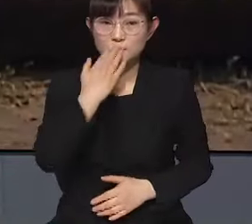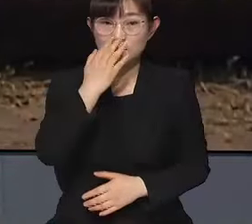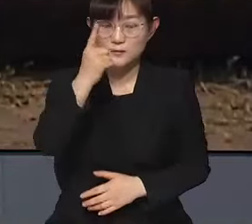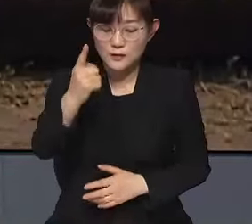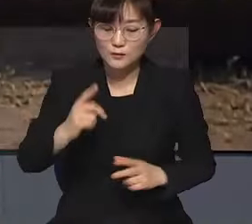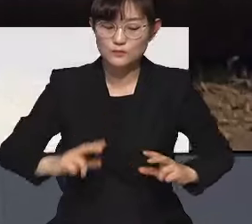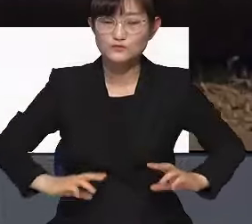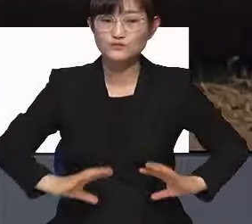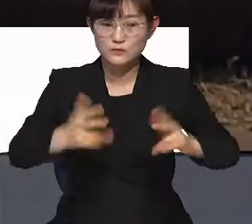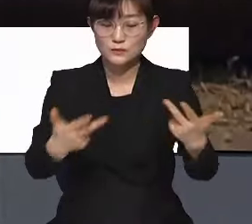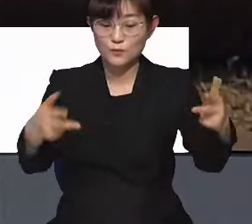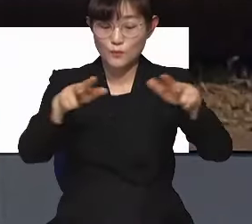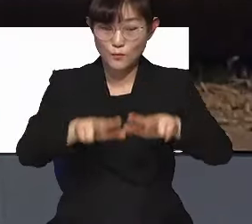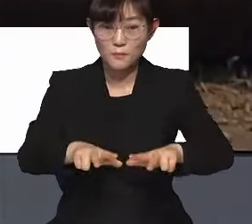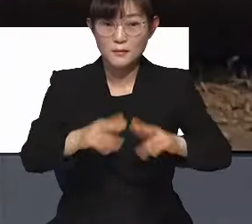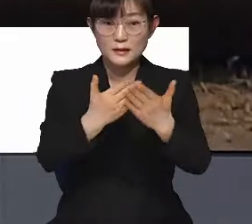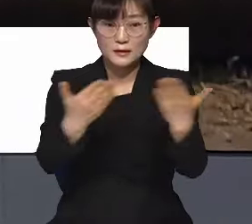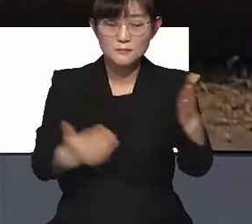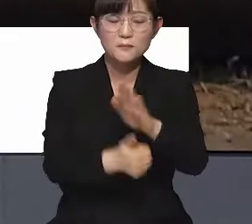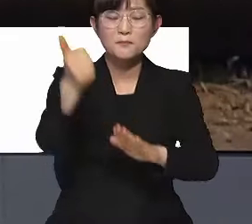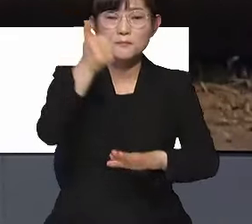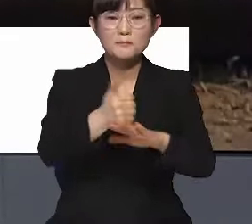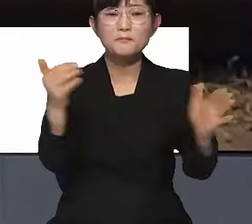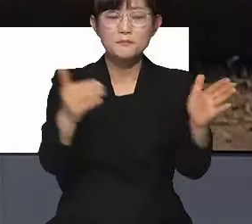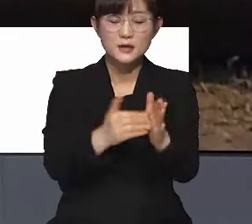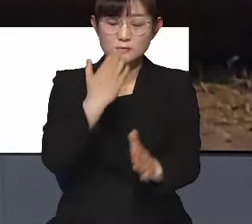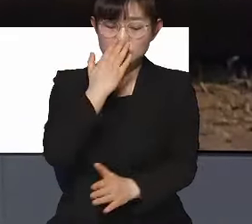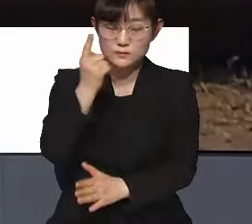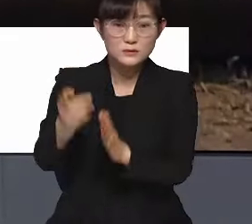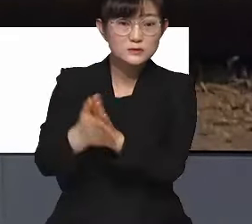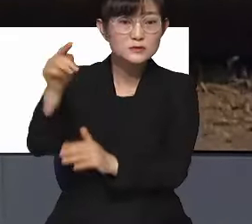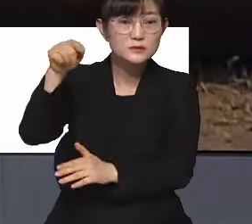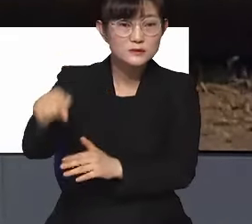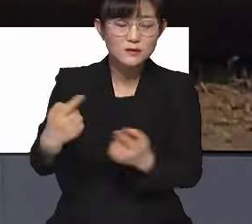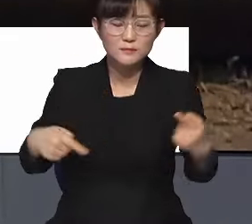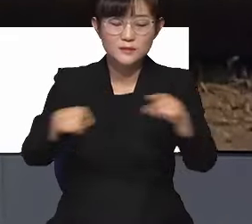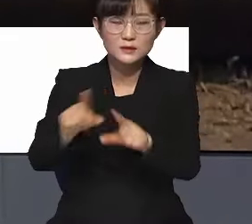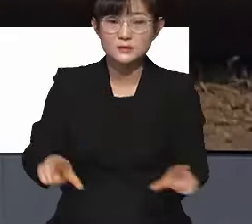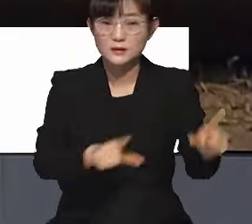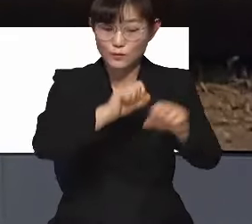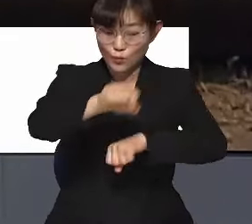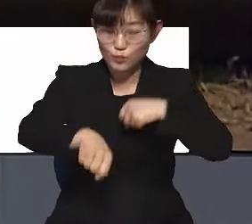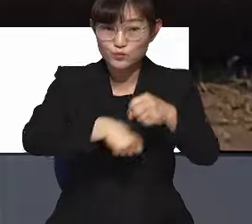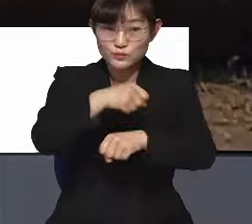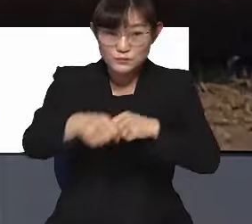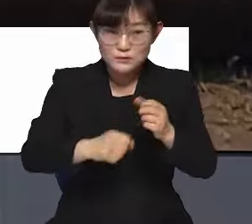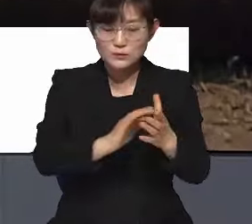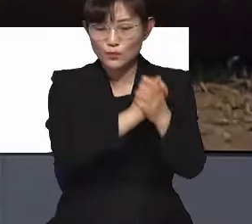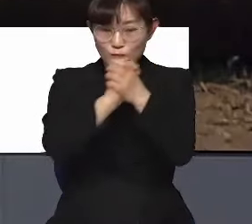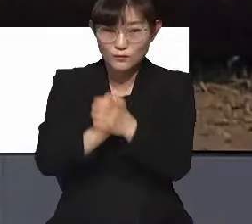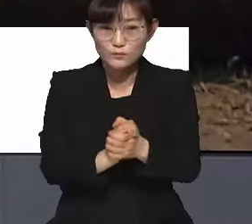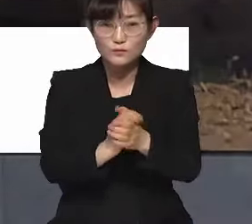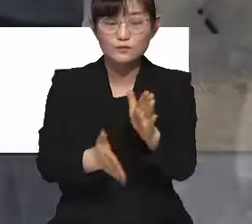순천만 국제정원 박람회를 성공적으로 개최한 순천시가 반려동물 친화 관광도시로